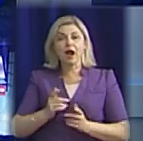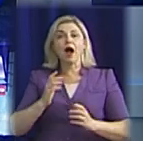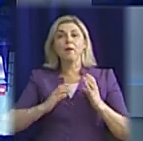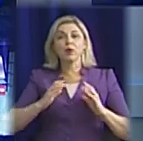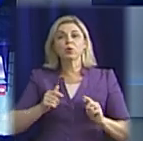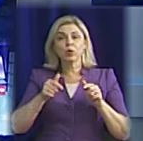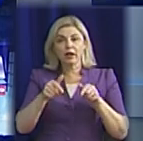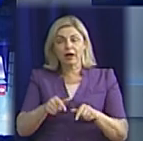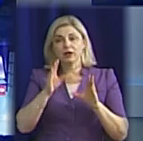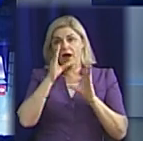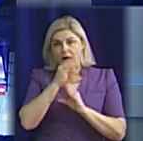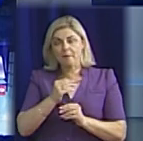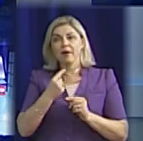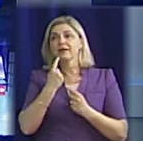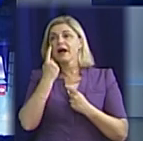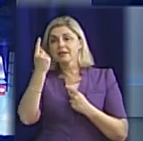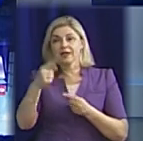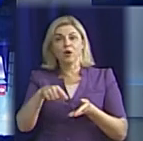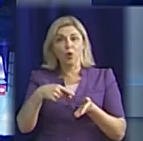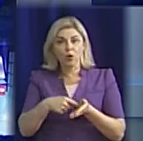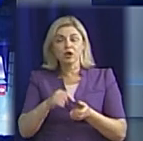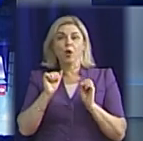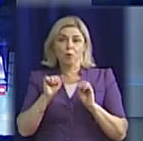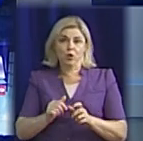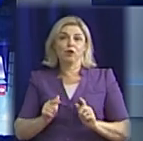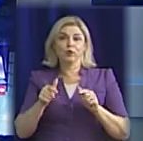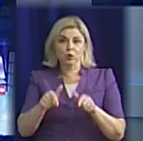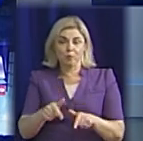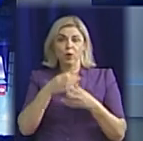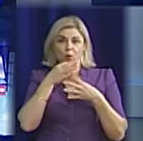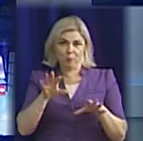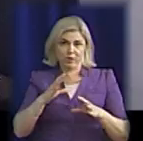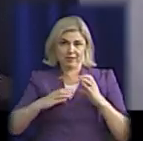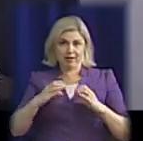зможуть дистанційно подати документи до обраного вищого навчального закладу.